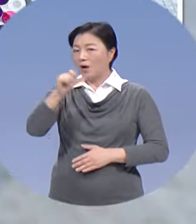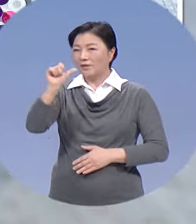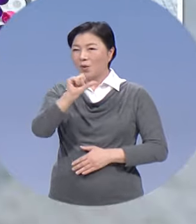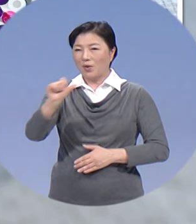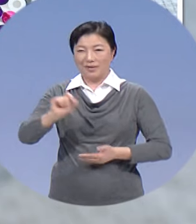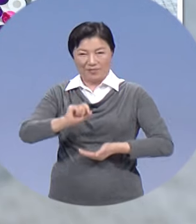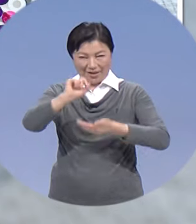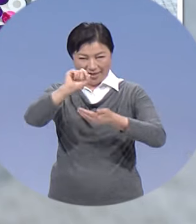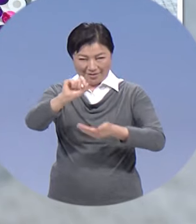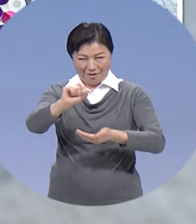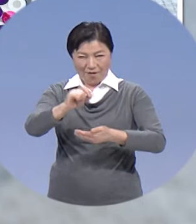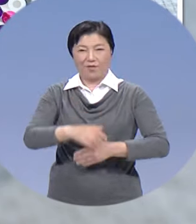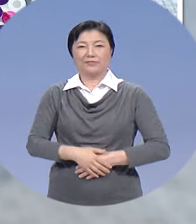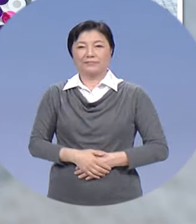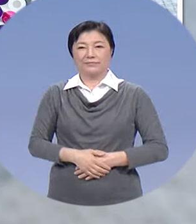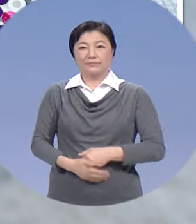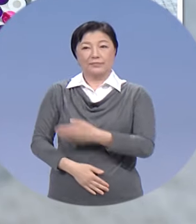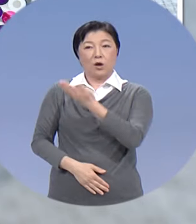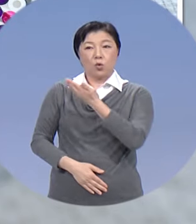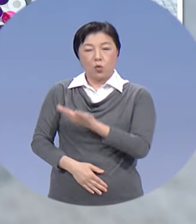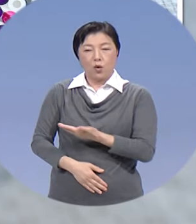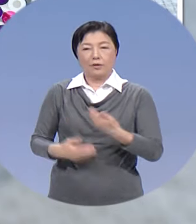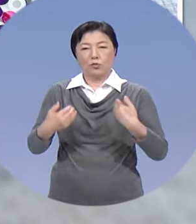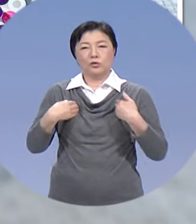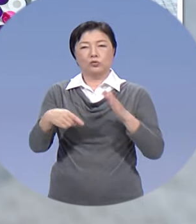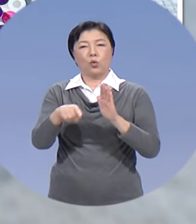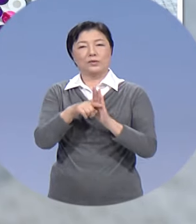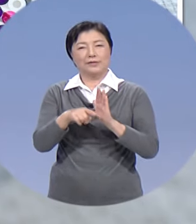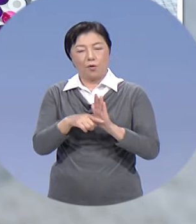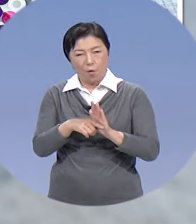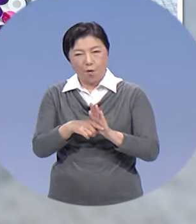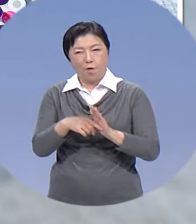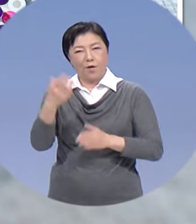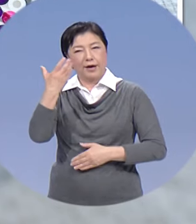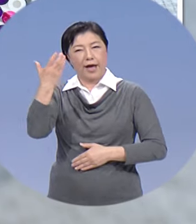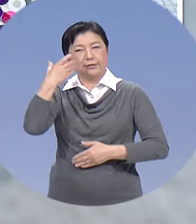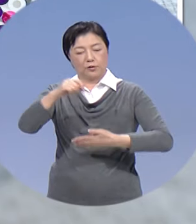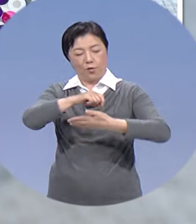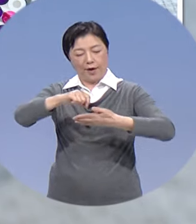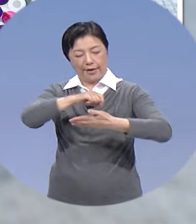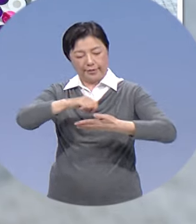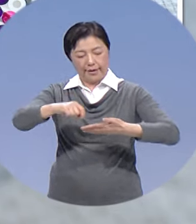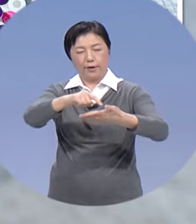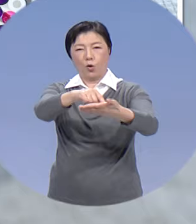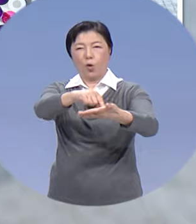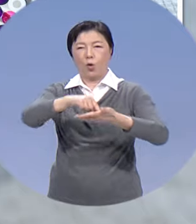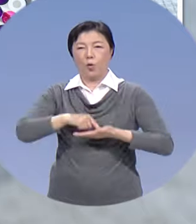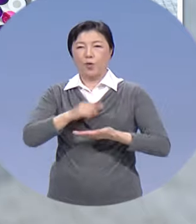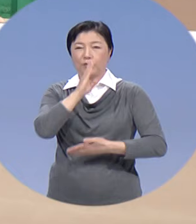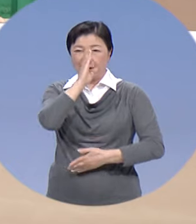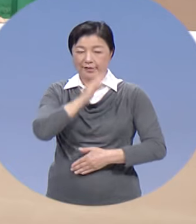ゼントします。 ご覧の必要事項、番組の感想をお書き添えの上ご応募ください。